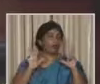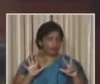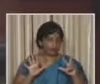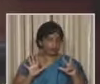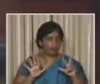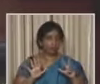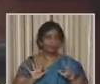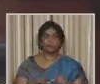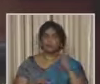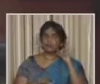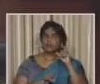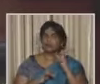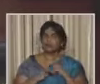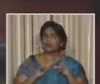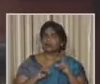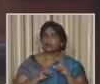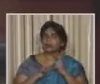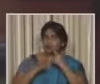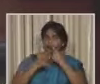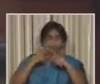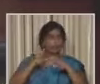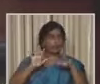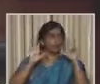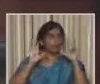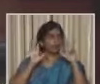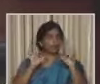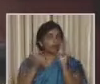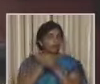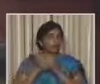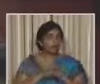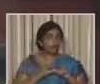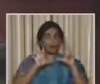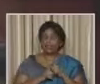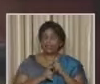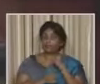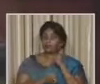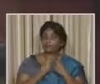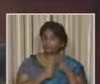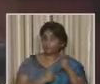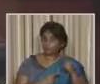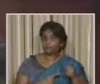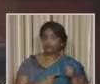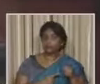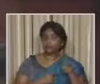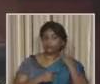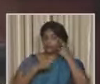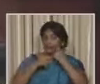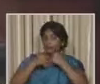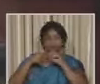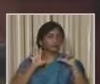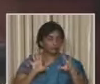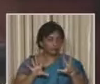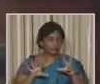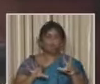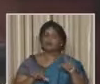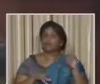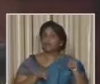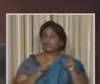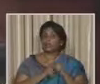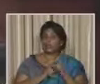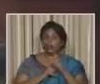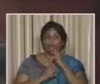8 சம்பவங்கள். குற்றப்புலனாய்வு திணைக்களம் இந்த 8 சம்பவங்களுக்கும் 8 குழுக்களை நியமித்திருந்தது. 8 குழுக்கள் என்பதன் காரணமாக தெய்வலை